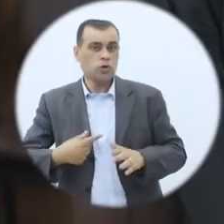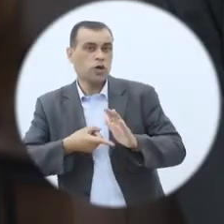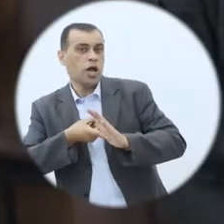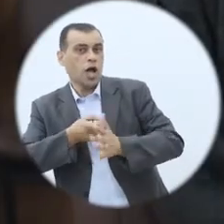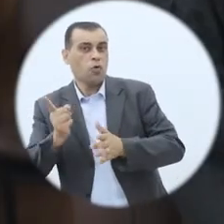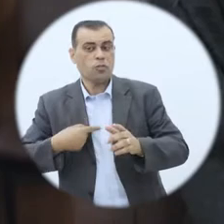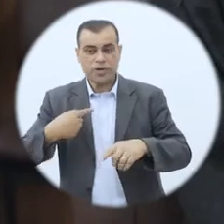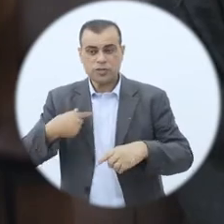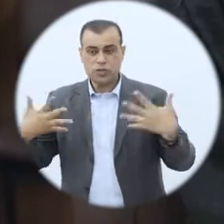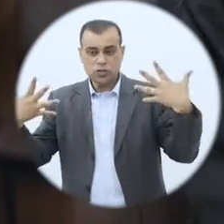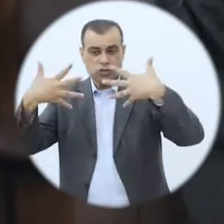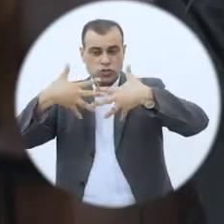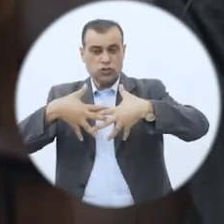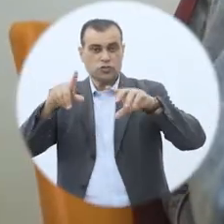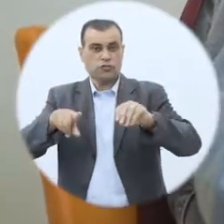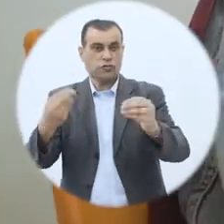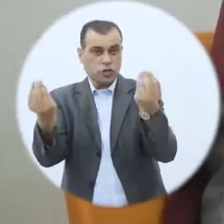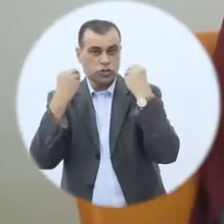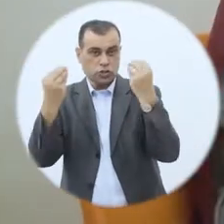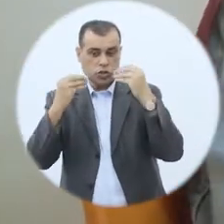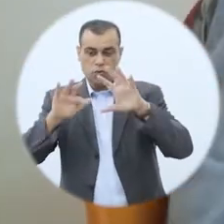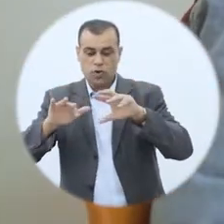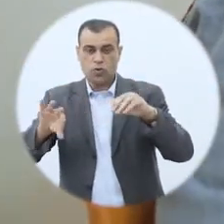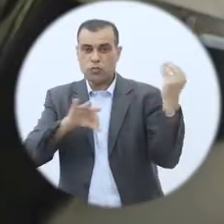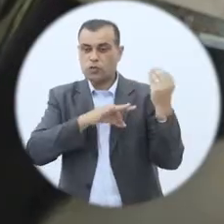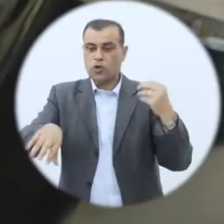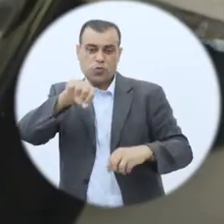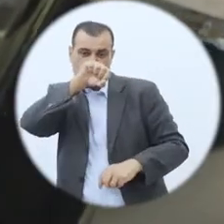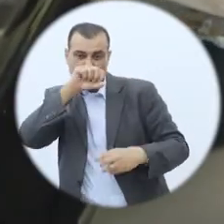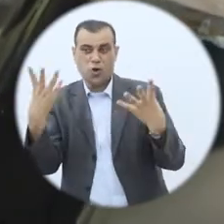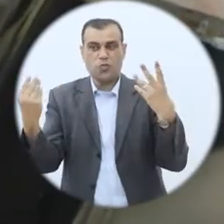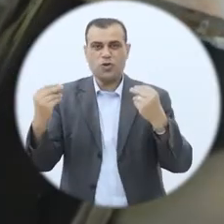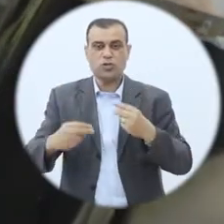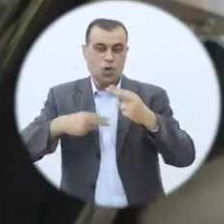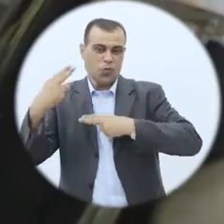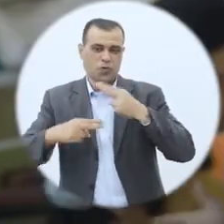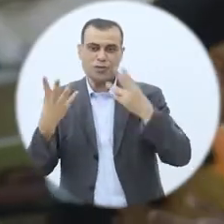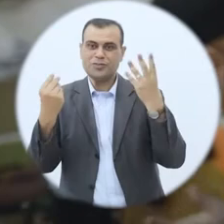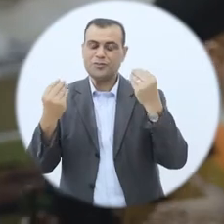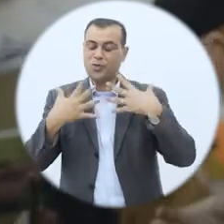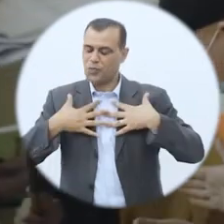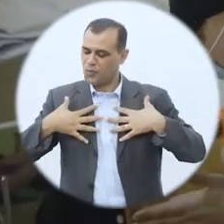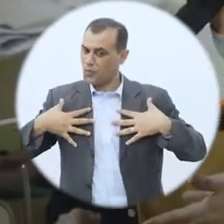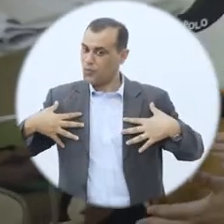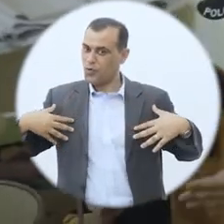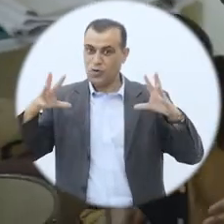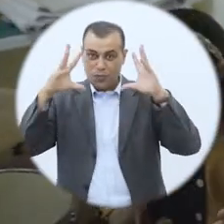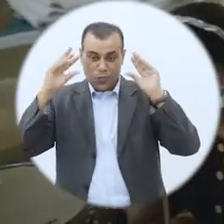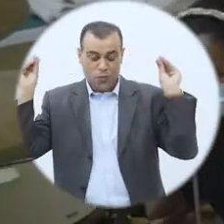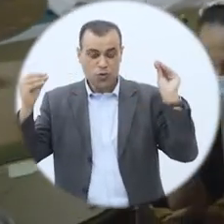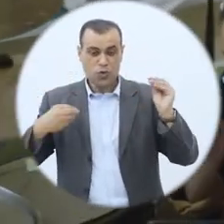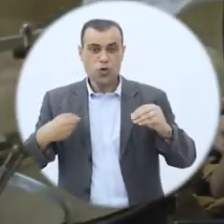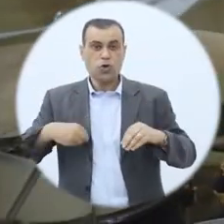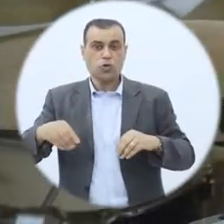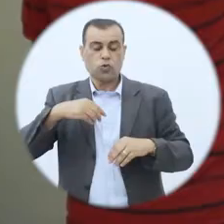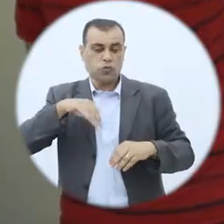أول مرة أشارك في هذا التدريب هو تدريب الموسيقى، حبيت كتير، ورش كتير بتجنن، استمتعت فيه، طلعت كل